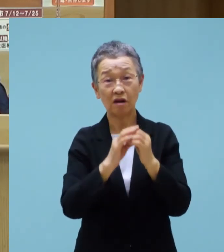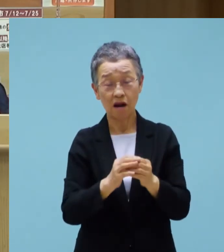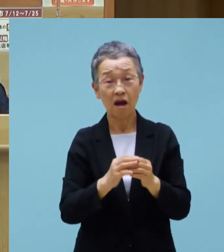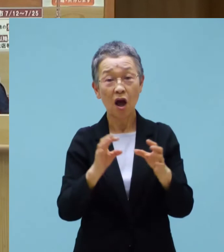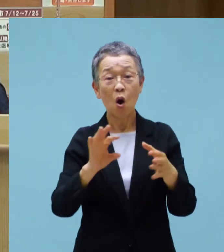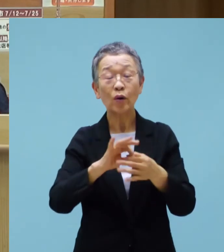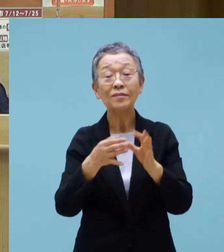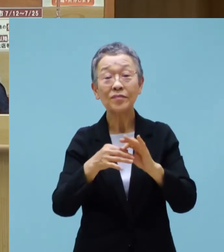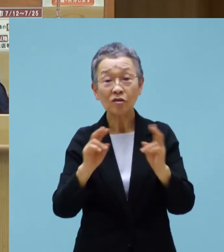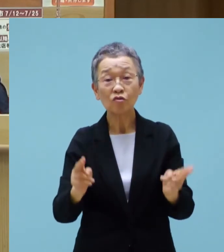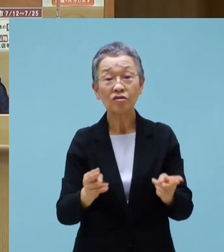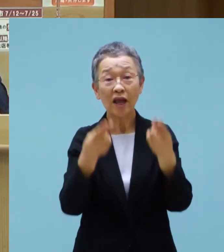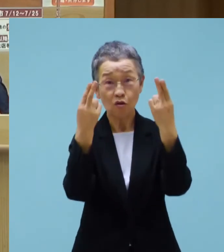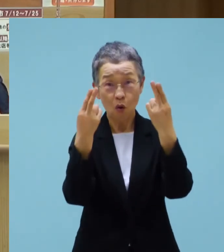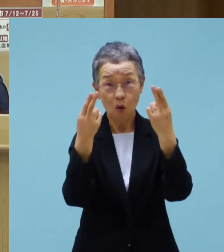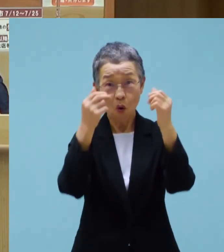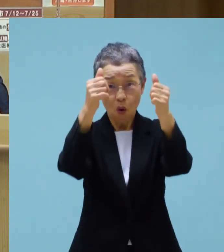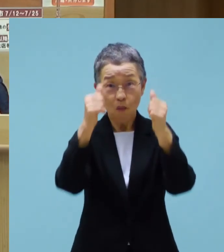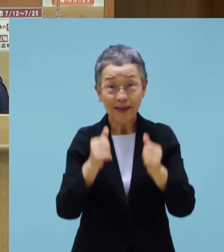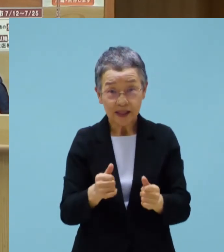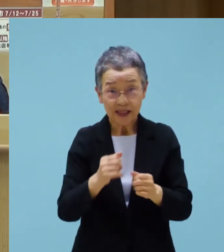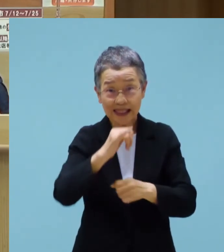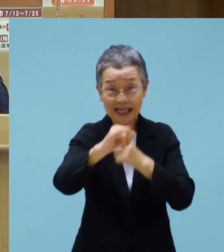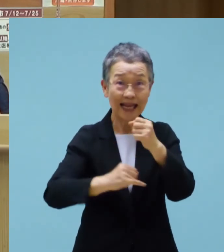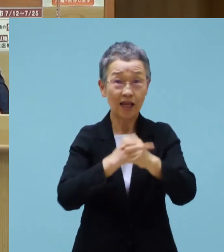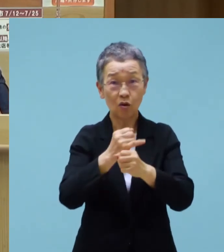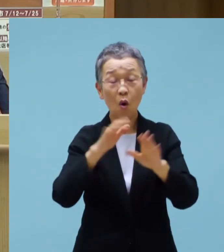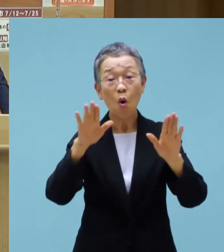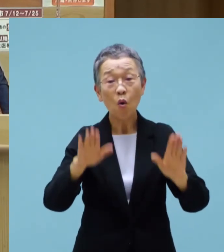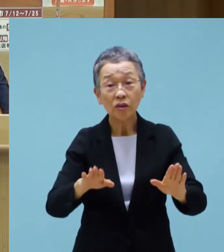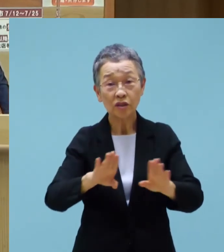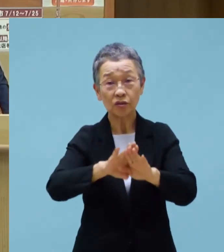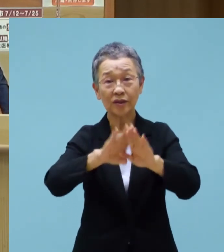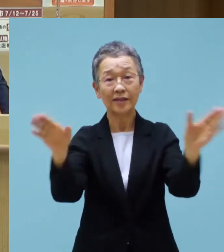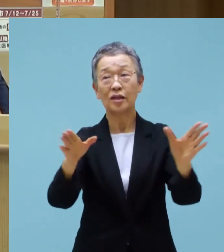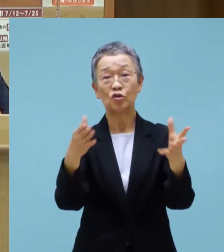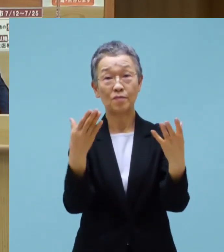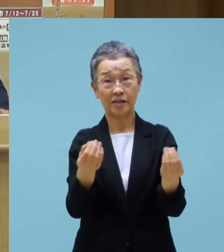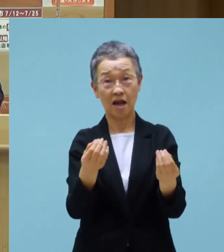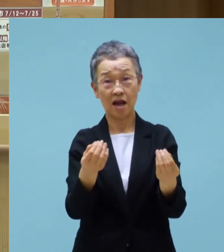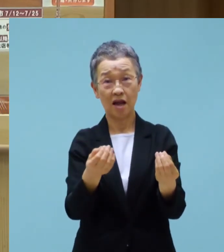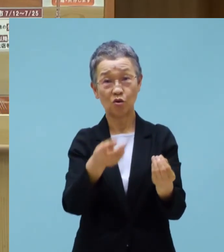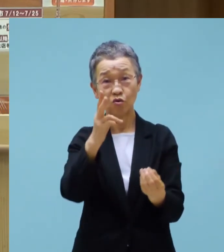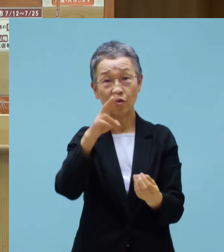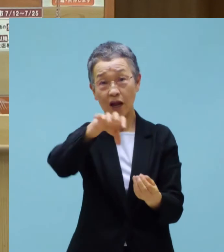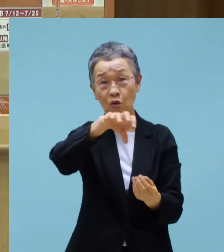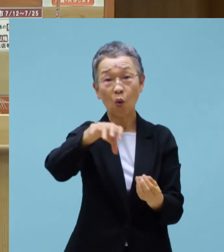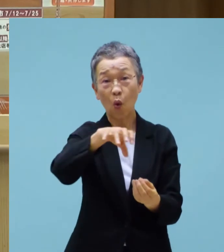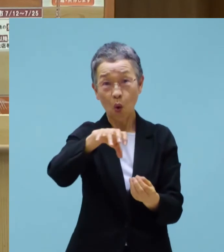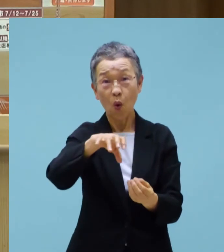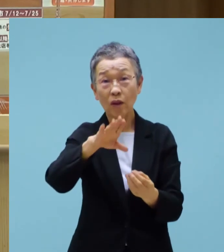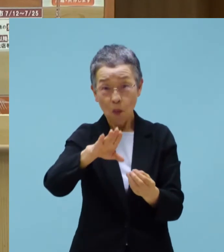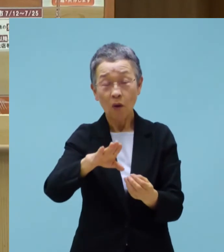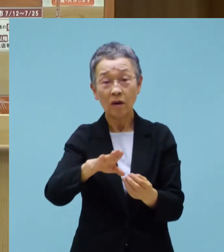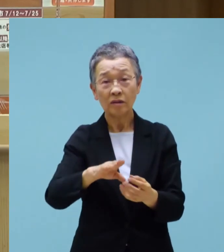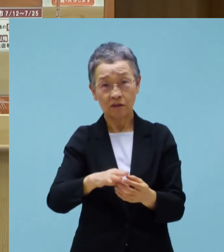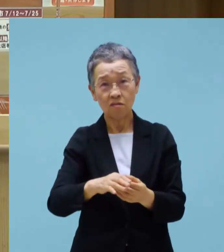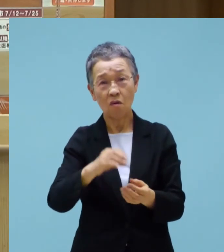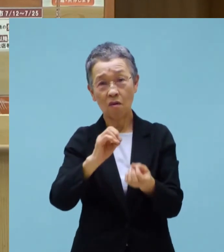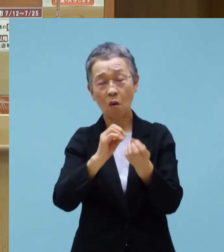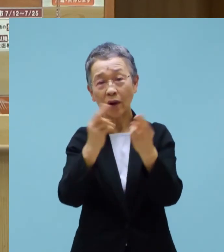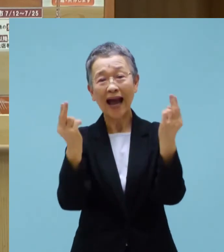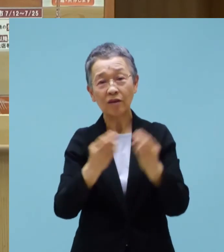トをこれが本日開設しましたので、例えばそういったところでも、その魅力をですね、伝え